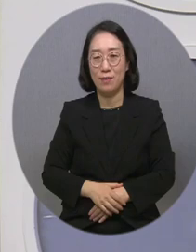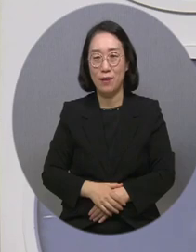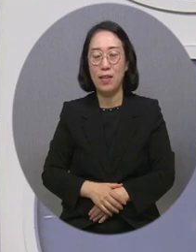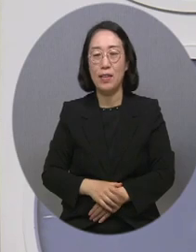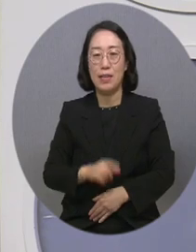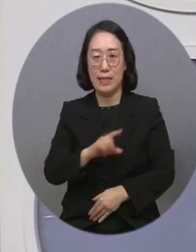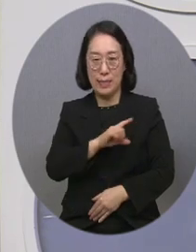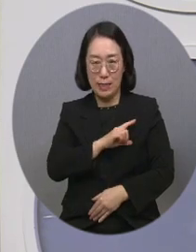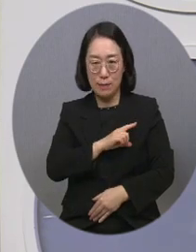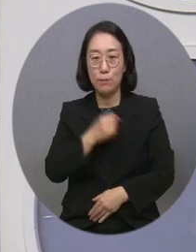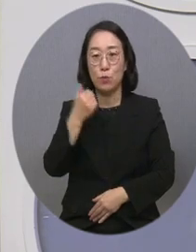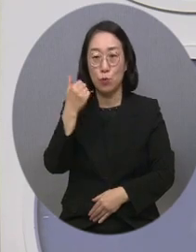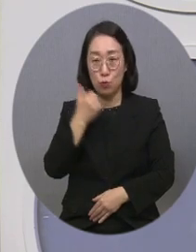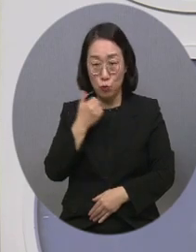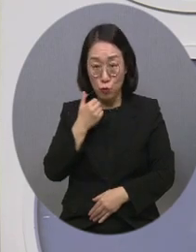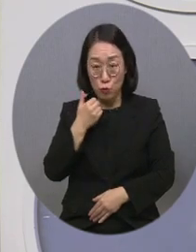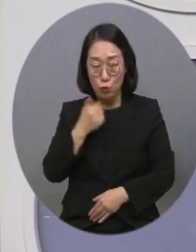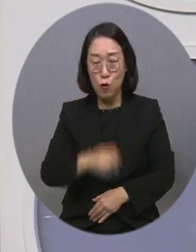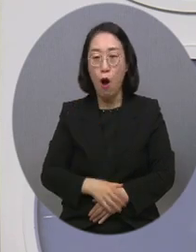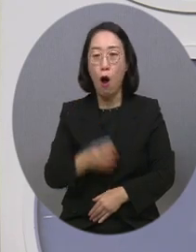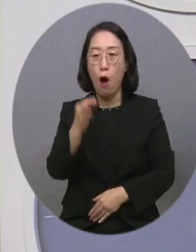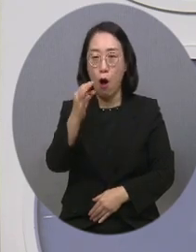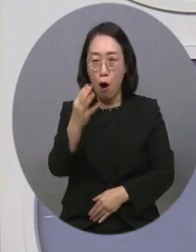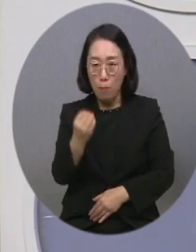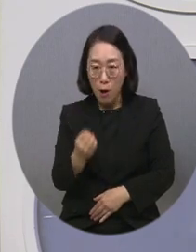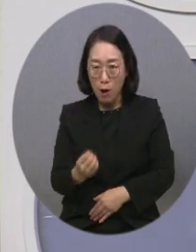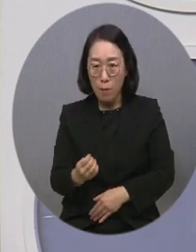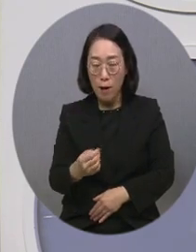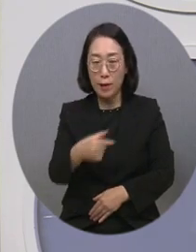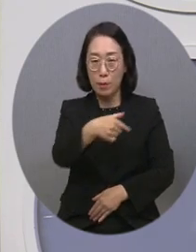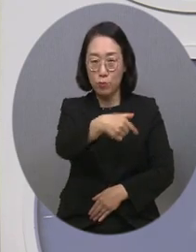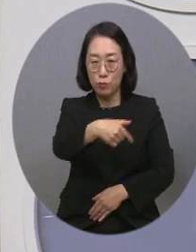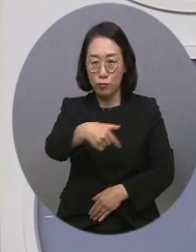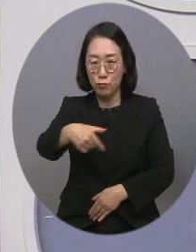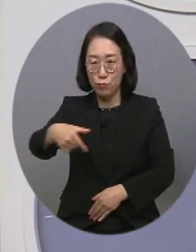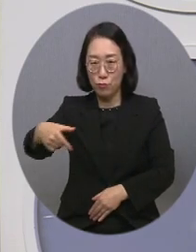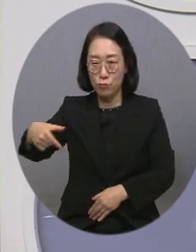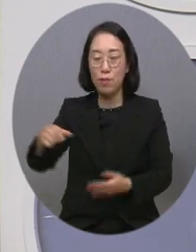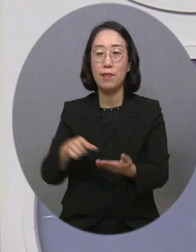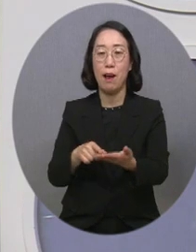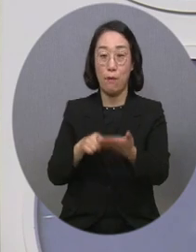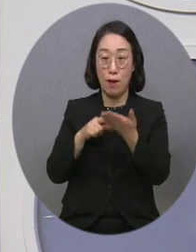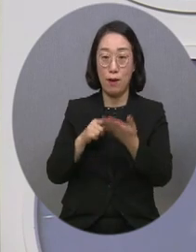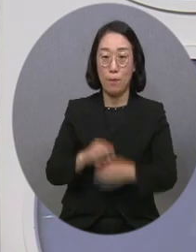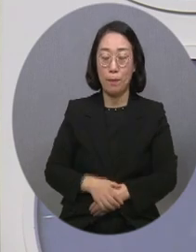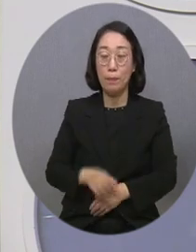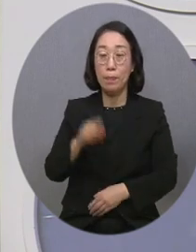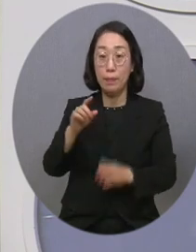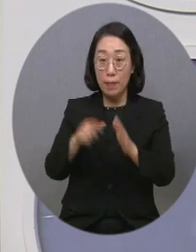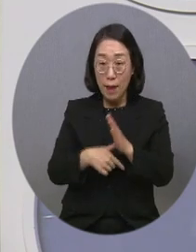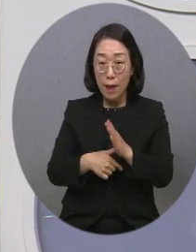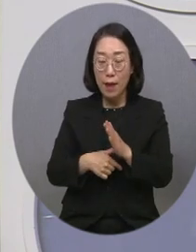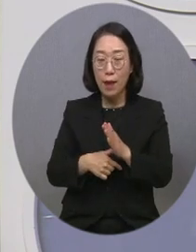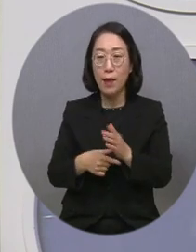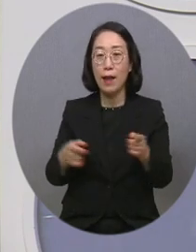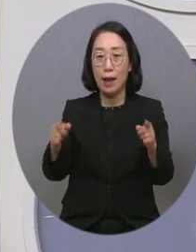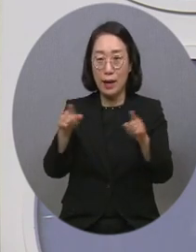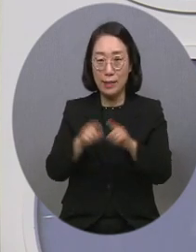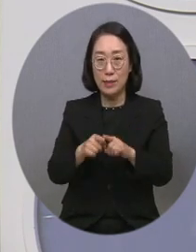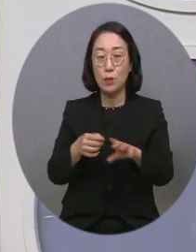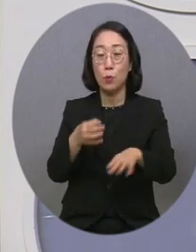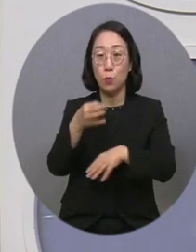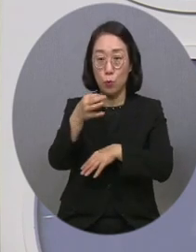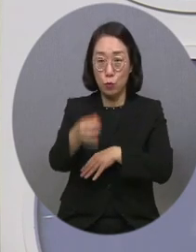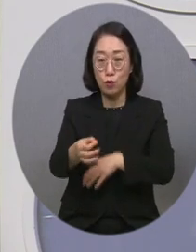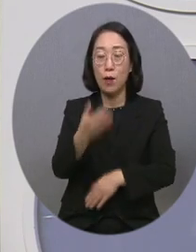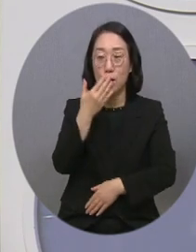홍길동이라는 사람이 얼마 냈고 누가 얼마 냈고 이 성금 낸 것을 이제 다 이렇게 방송해 줘 그러는데 그때 이렇게 같이 이렇게 내주시기도